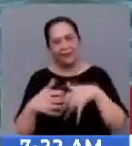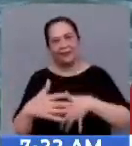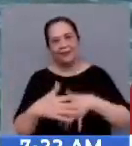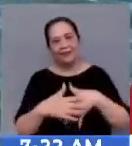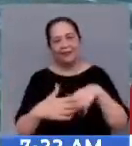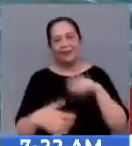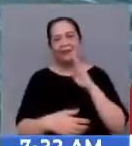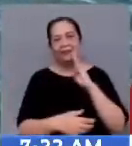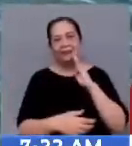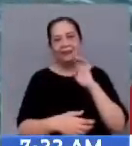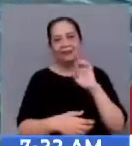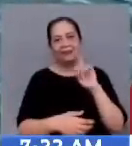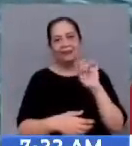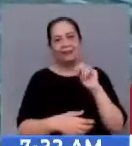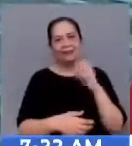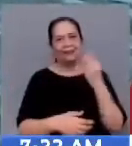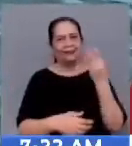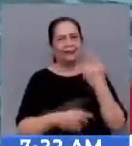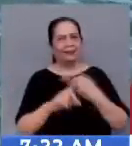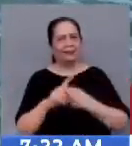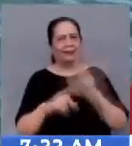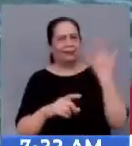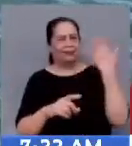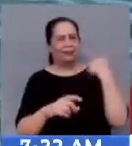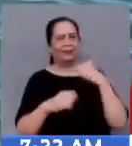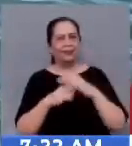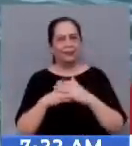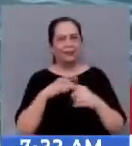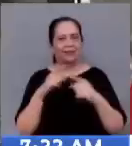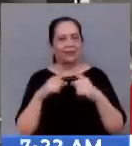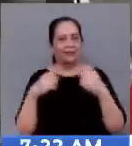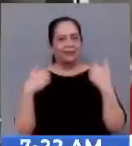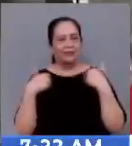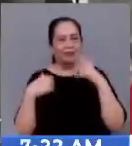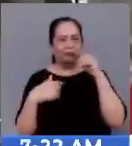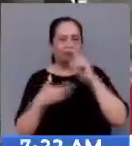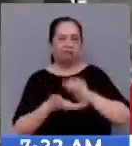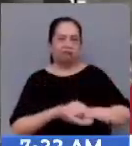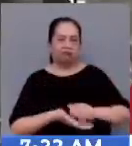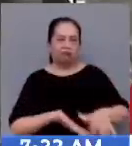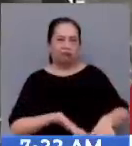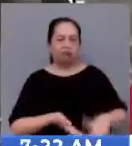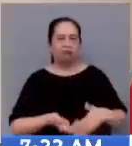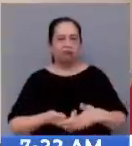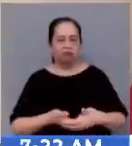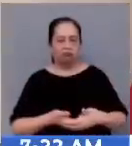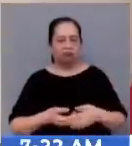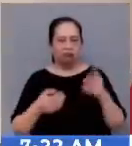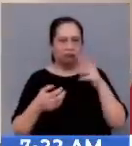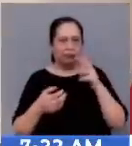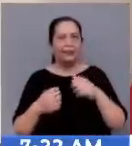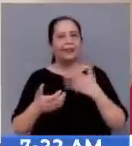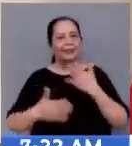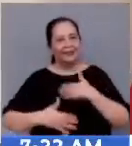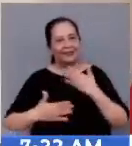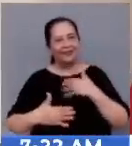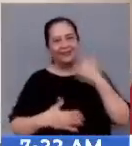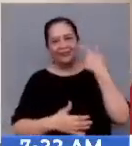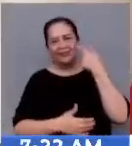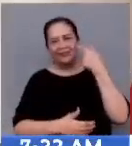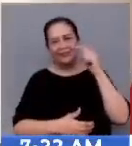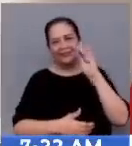lalo na't ilang buwan pa lang ang nakalilipas nang magkaroon ng miscarriage si Bettina. Ikinatuwa rin ang panganay nilang si Gummy ang balita.